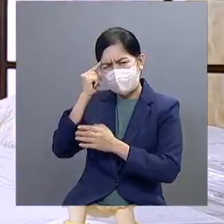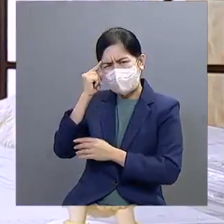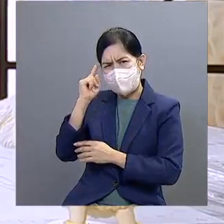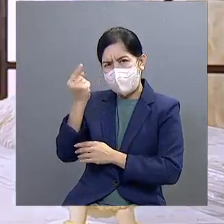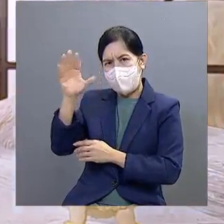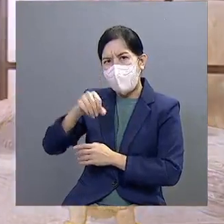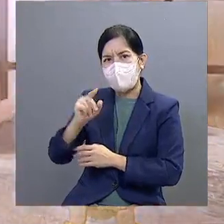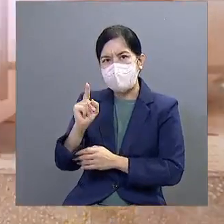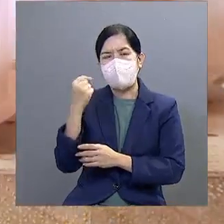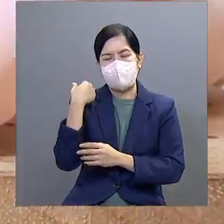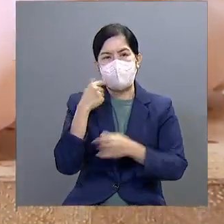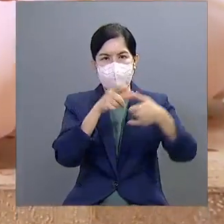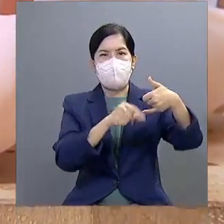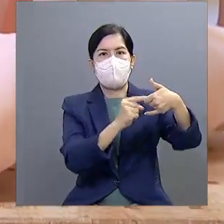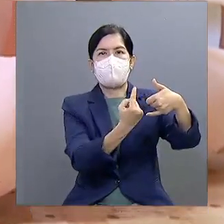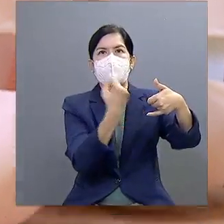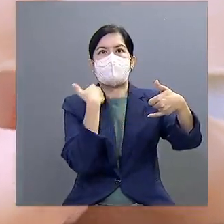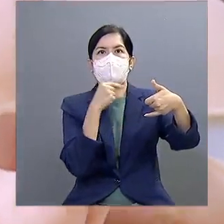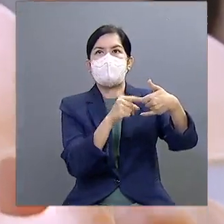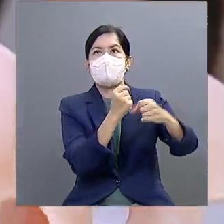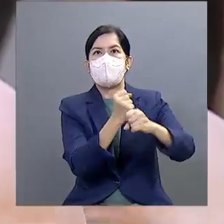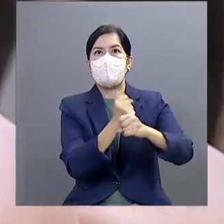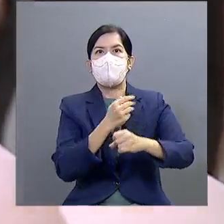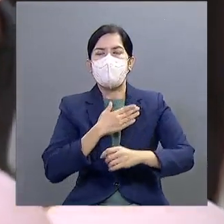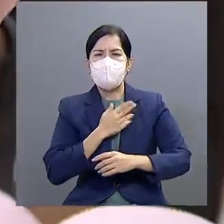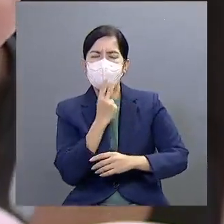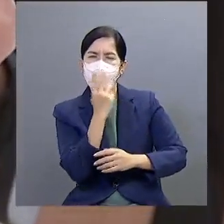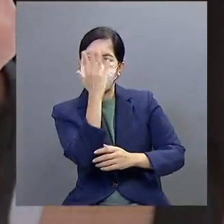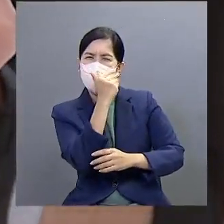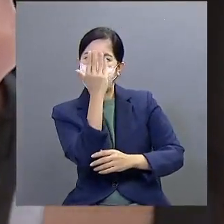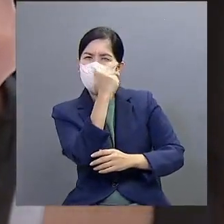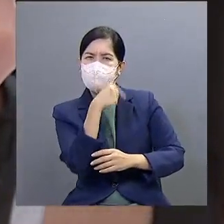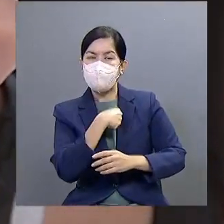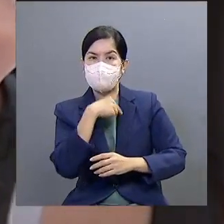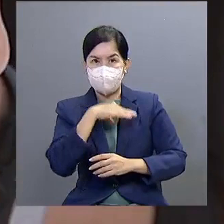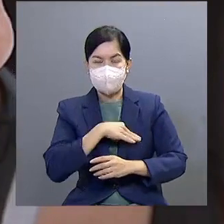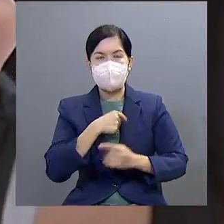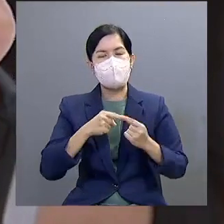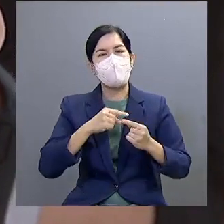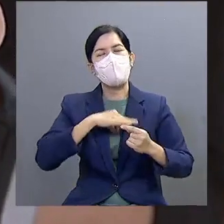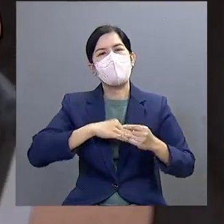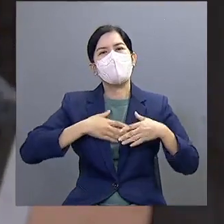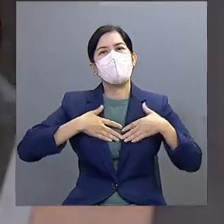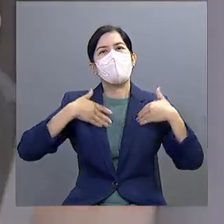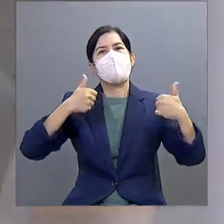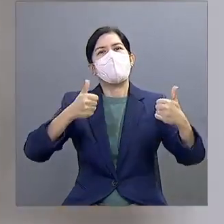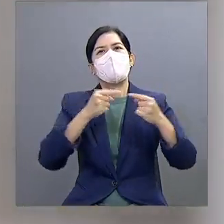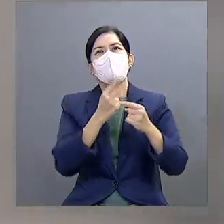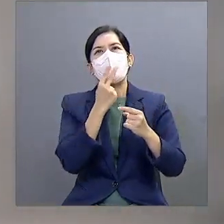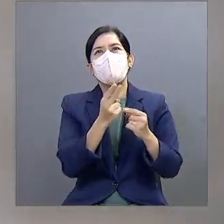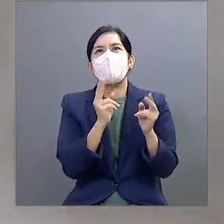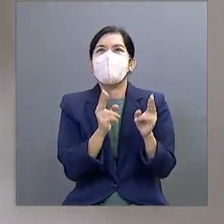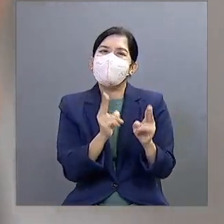แล้วก็เอ้ยทำไมมันสวยจังเลยพอดูแล้วเรารู้สึกว่าเรามีความสุขกับตัวตุ๊กตาพวกที่เป็นพวกแฟรี่พวก